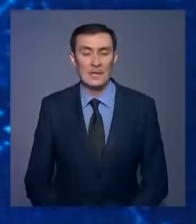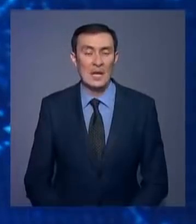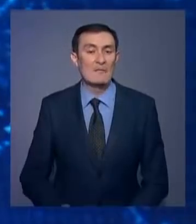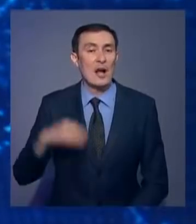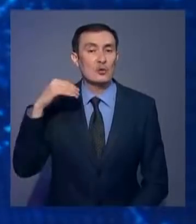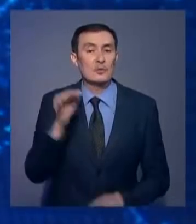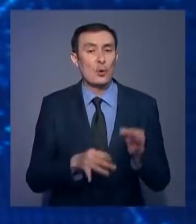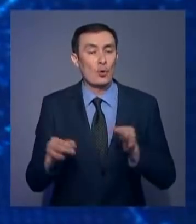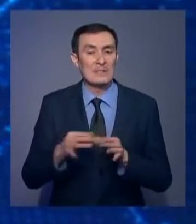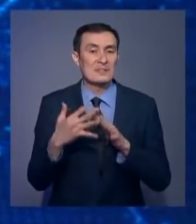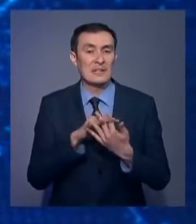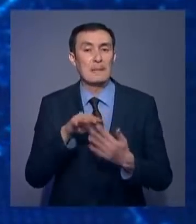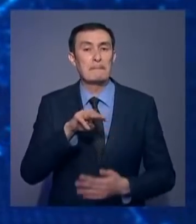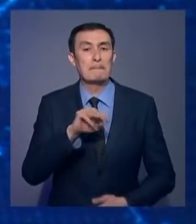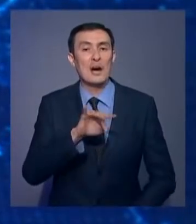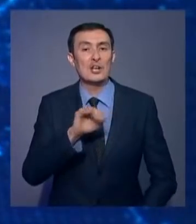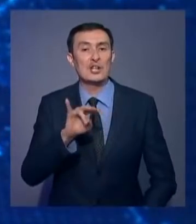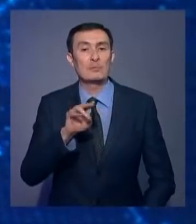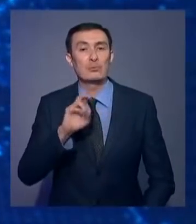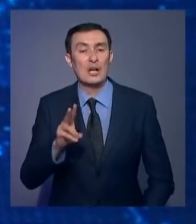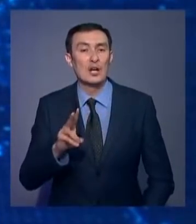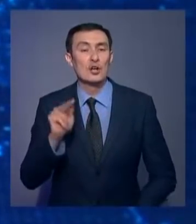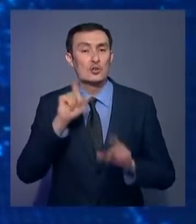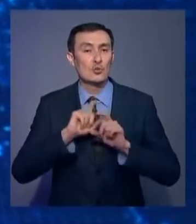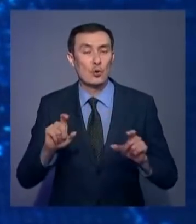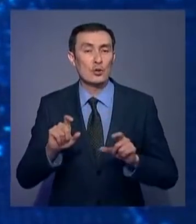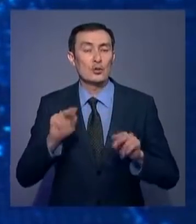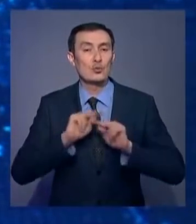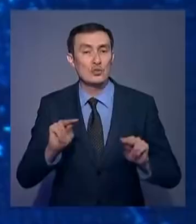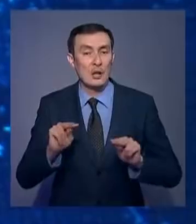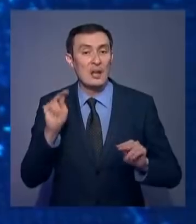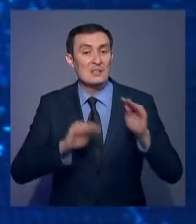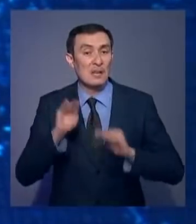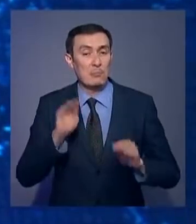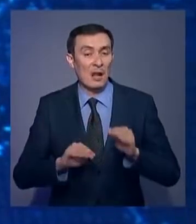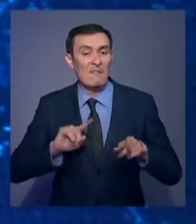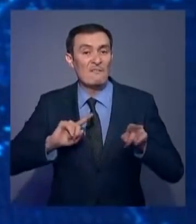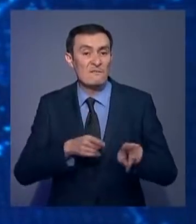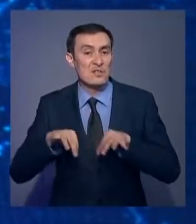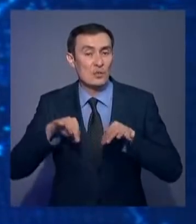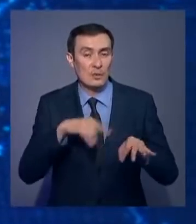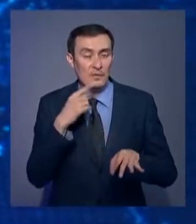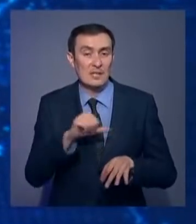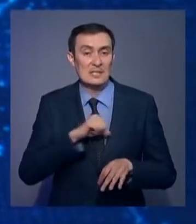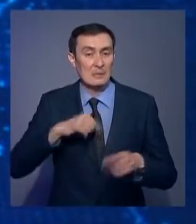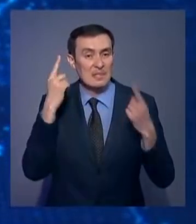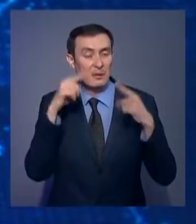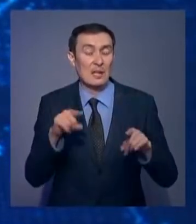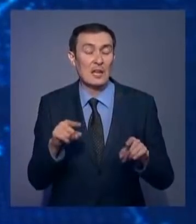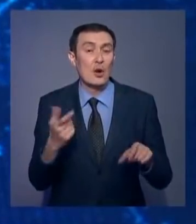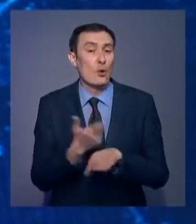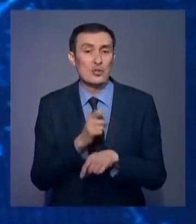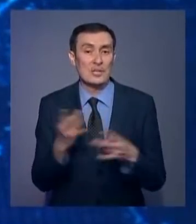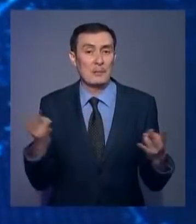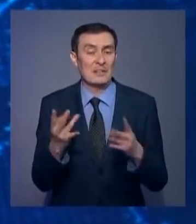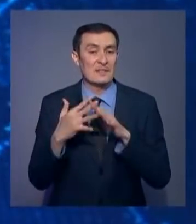В Актюбинской области в селе Маржан-Булак школьный учитель собрал вездеход. Необычный транспорт, говорит изобретатель, в сельской местности просто